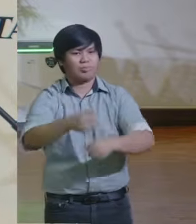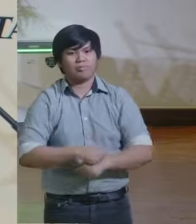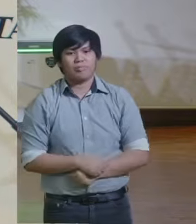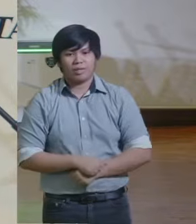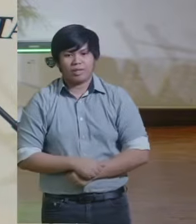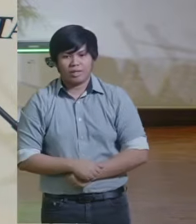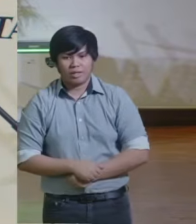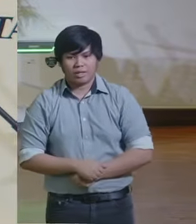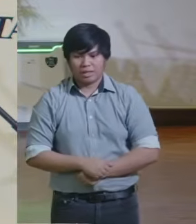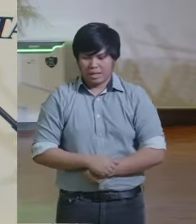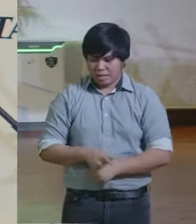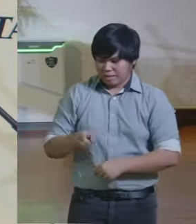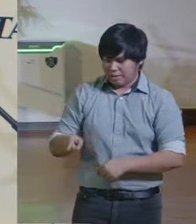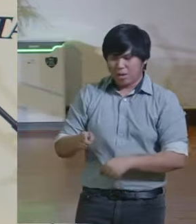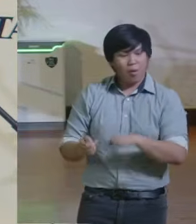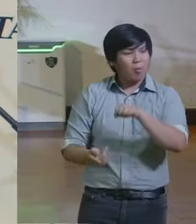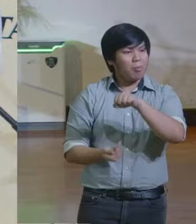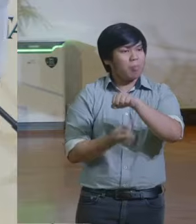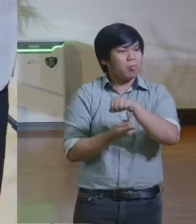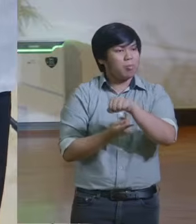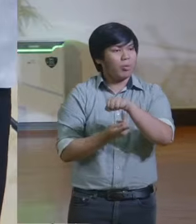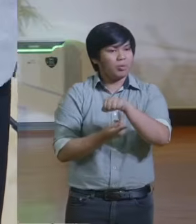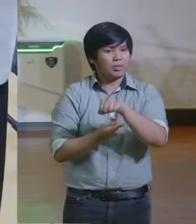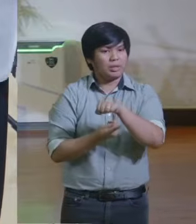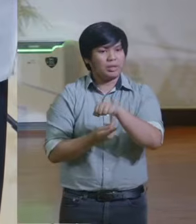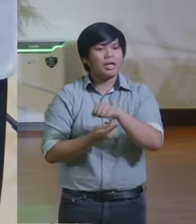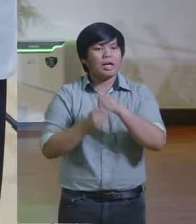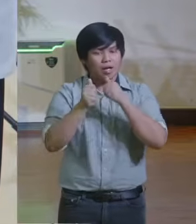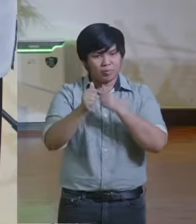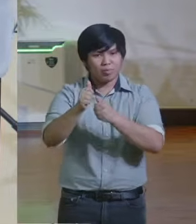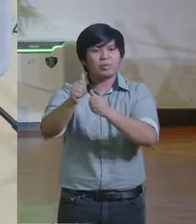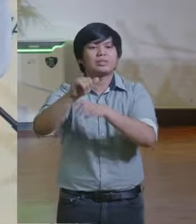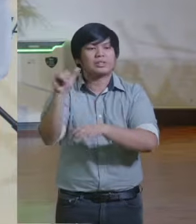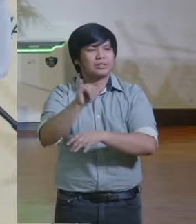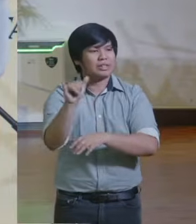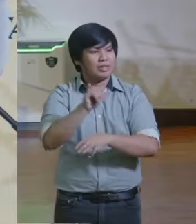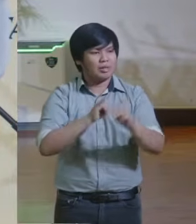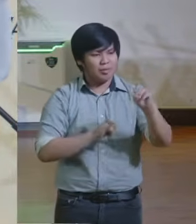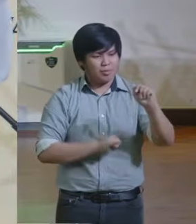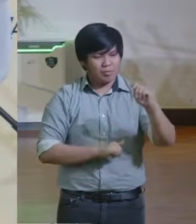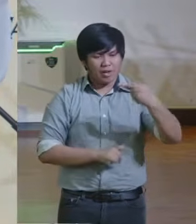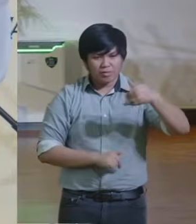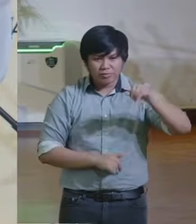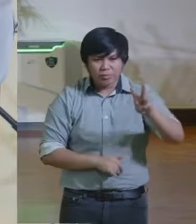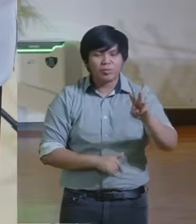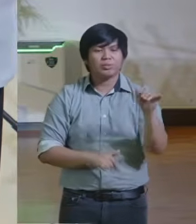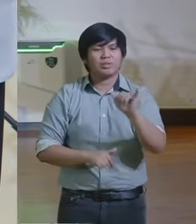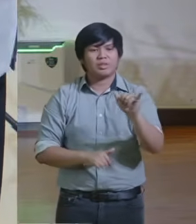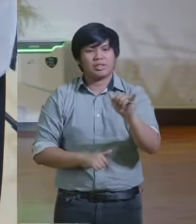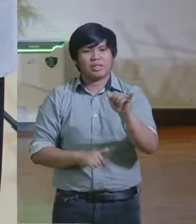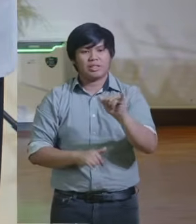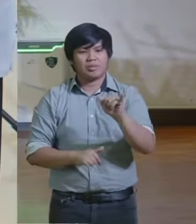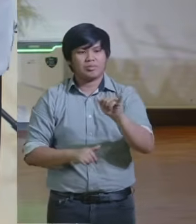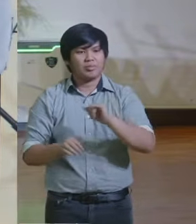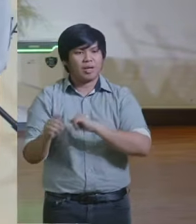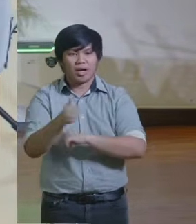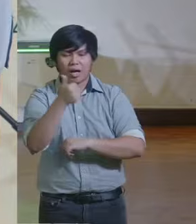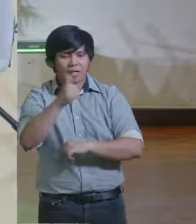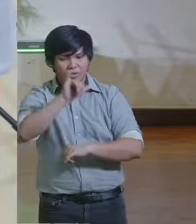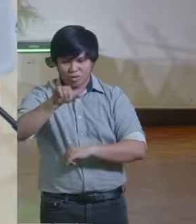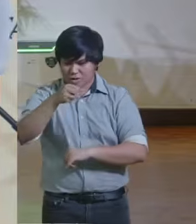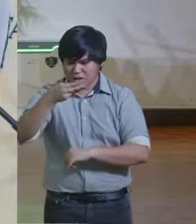Ginawa siyang apostle katulad ng ibang apostles ni Jesus Christ. Sabi niya sa 1 Corinthians